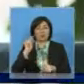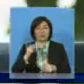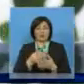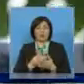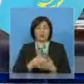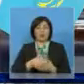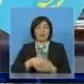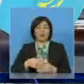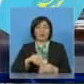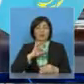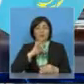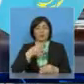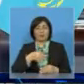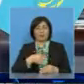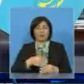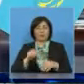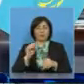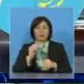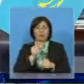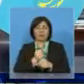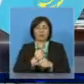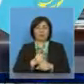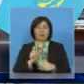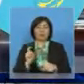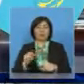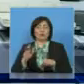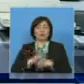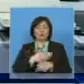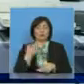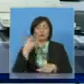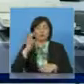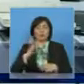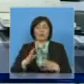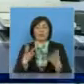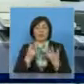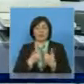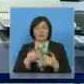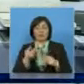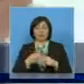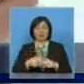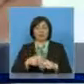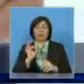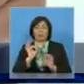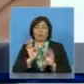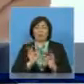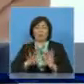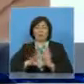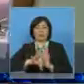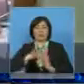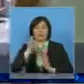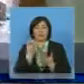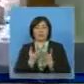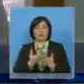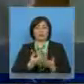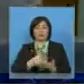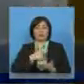Профессия, которая делает людям добро всегда. Поэтому считаю, что я правильно выбор сделал. Сегодня почетный